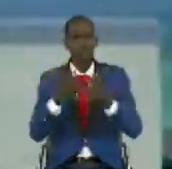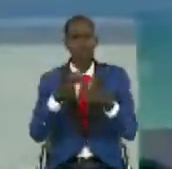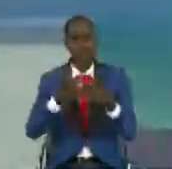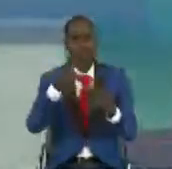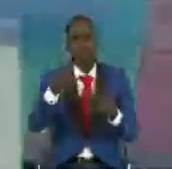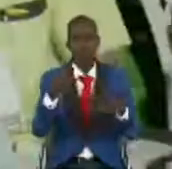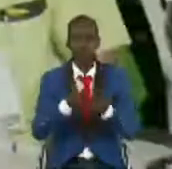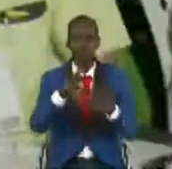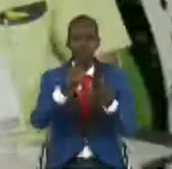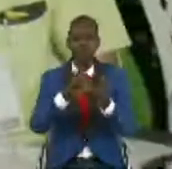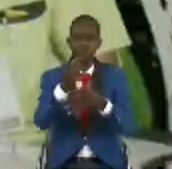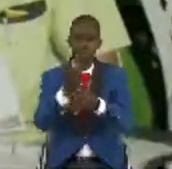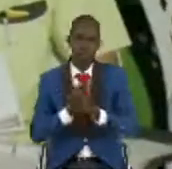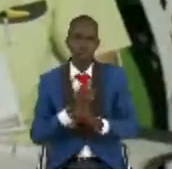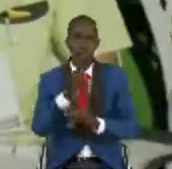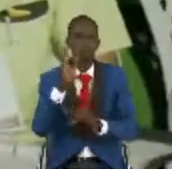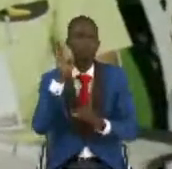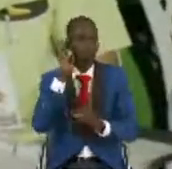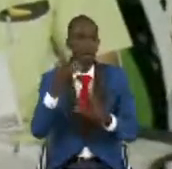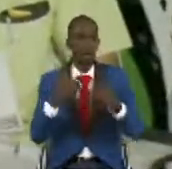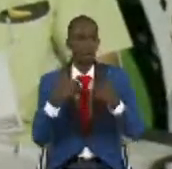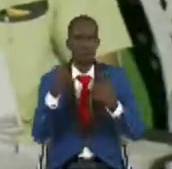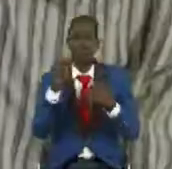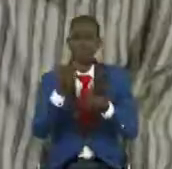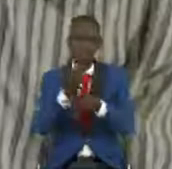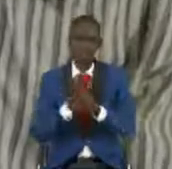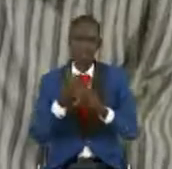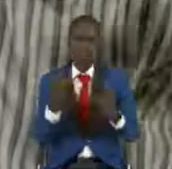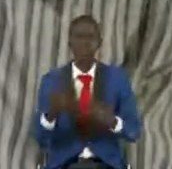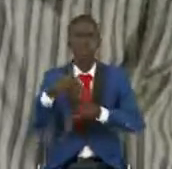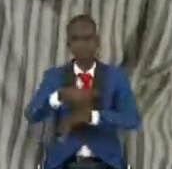Tu as un héritage ce soir. J'ai dit, tu as un héritage ce soir.